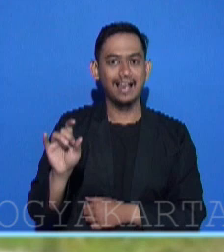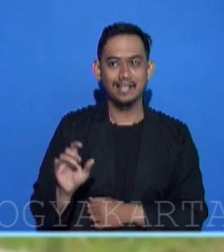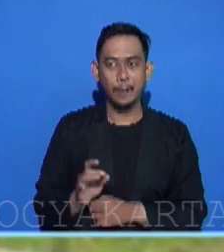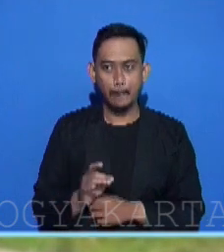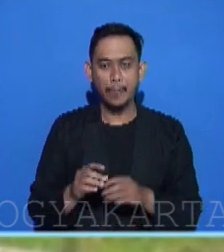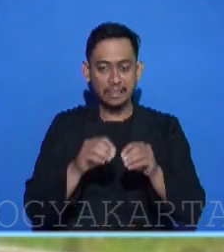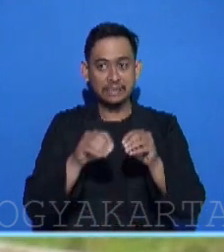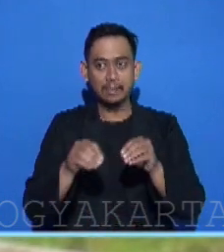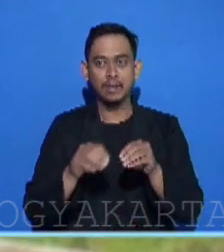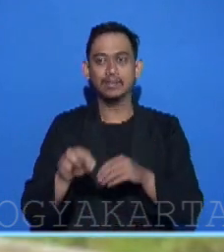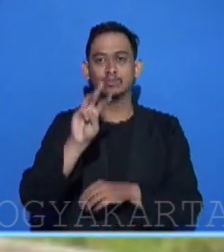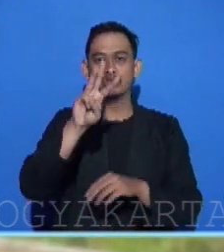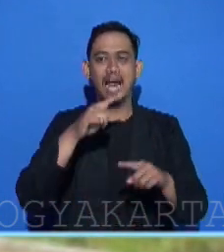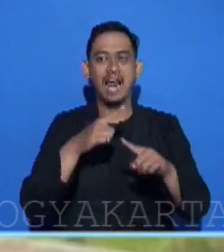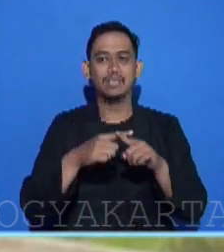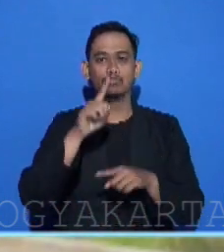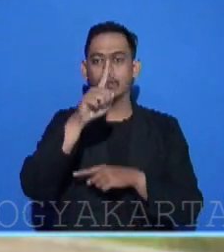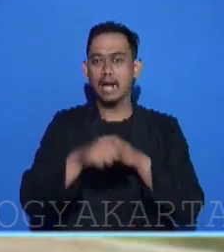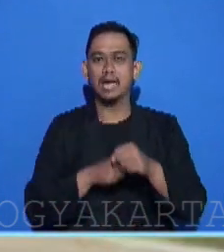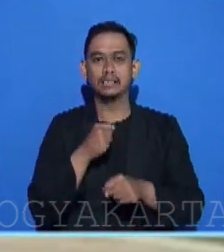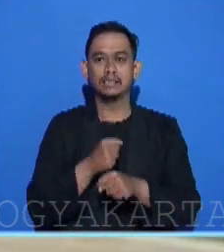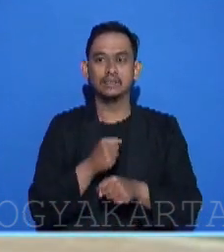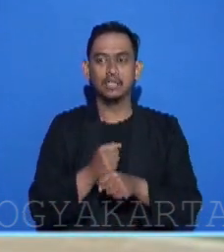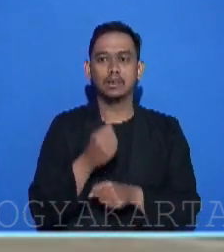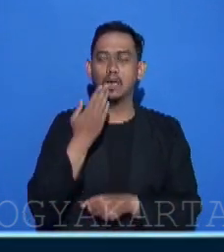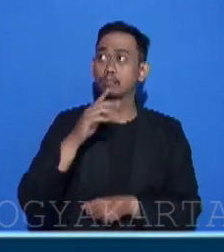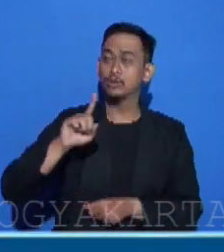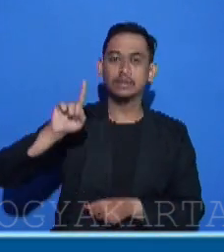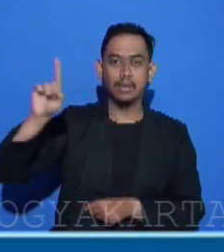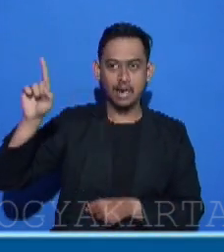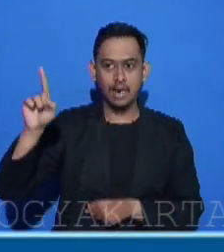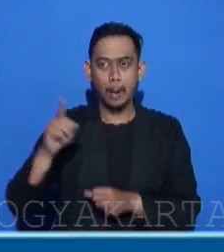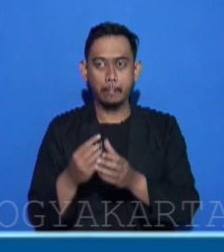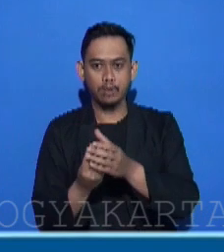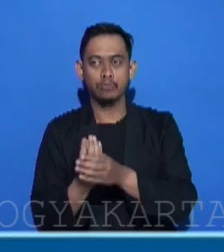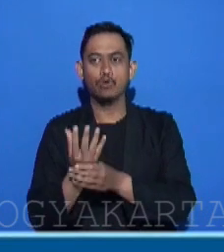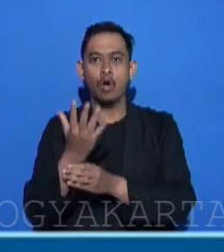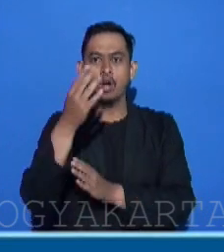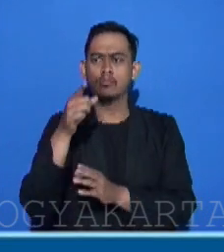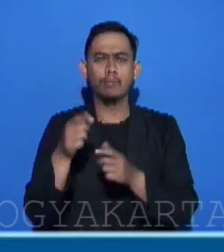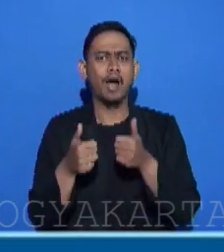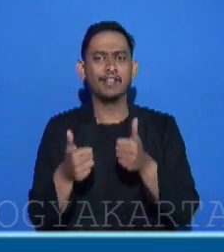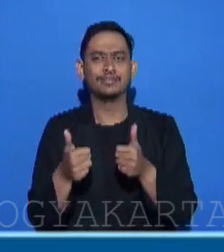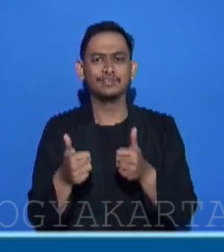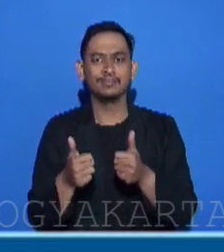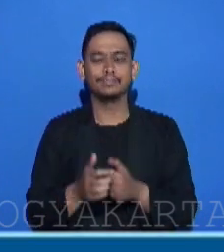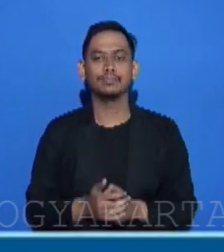3 menika ditanemi dangsul, alhamdulillah tahun menika radi sae nggih hasilipun